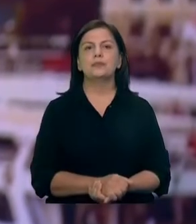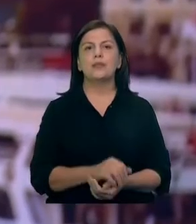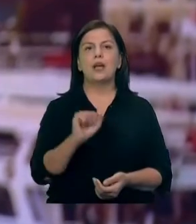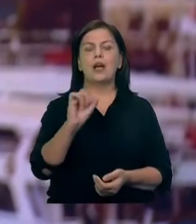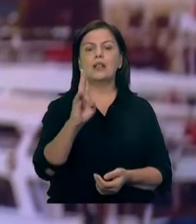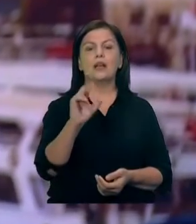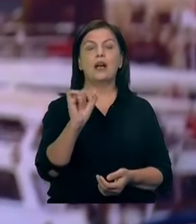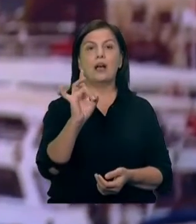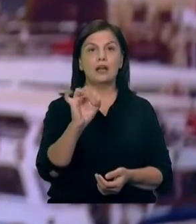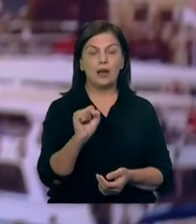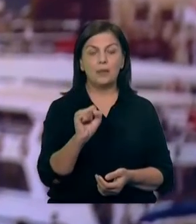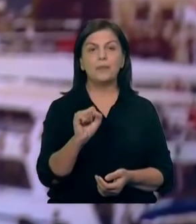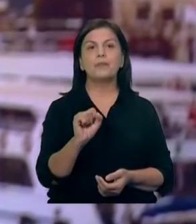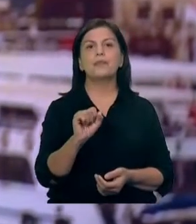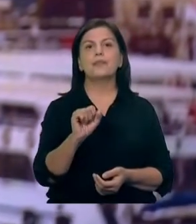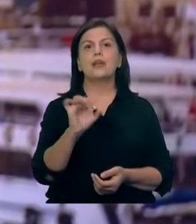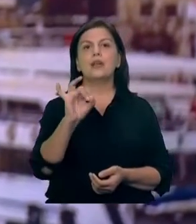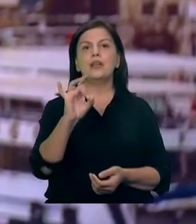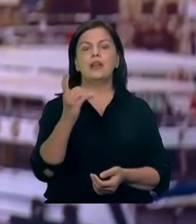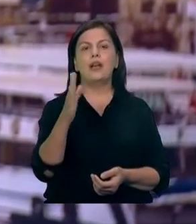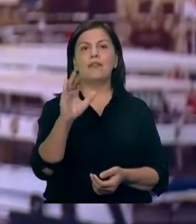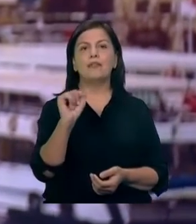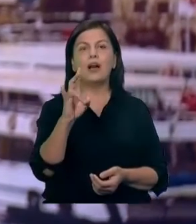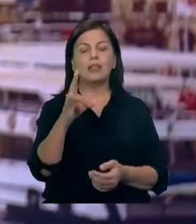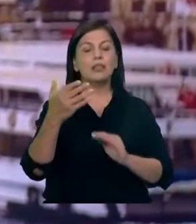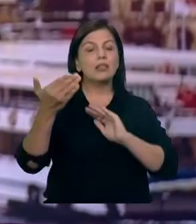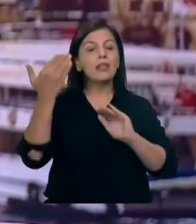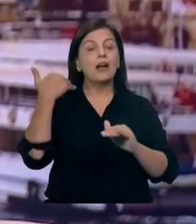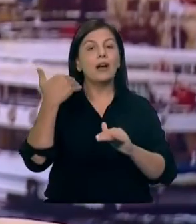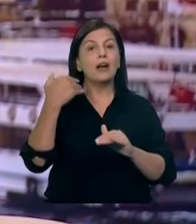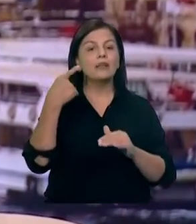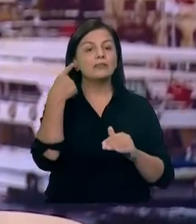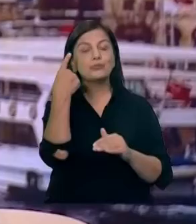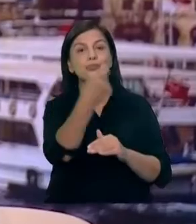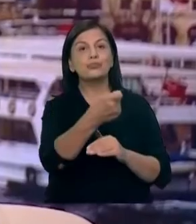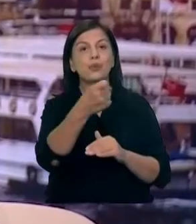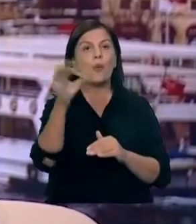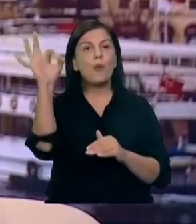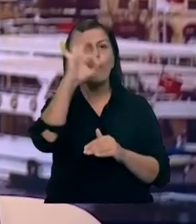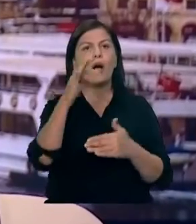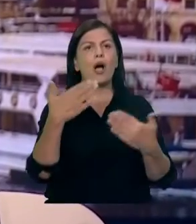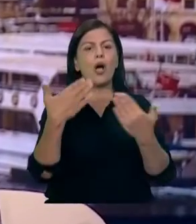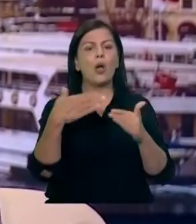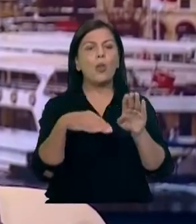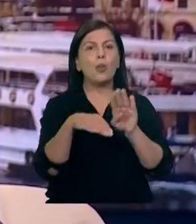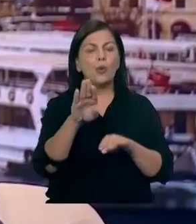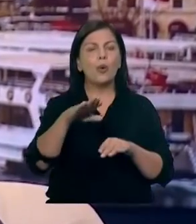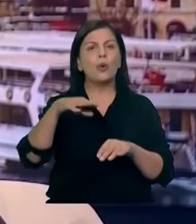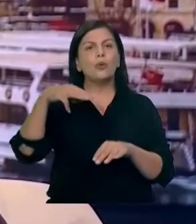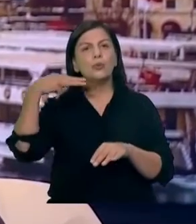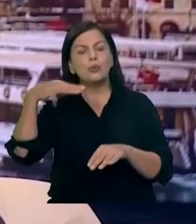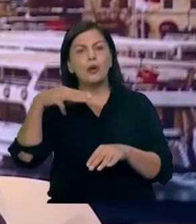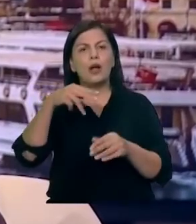Ankara ile İrəvan arasında bir müddət öncə müsbət siqnal mübadiləsini gördük. Rusiya hər zaman Türkiyə və Ermənistan arasında